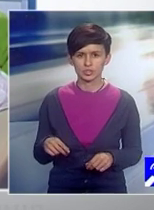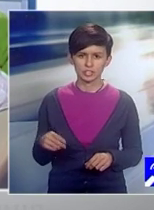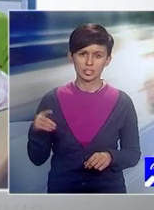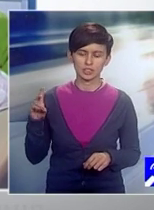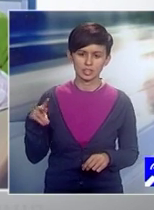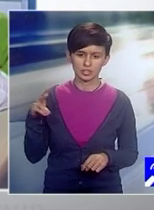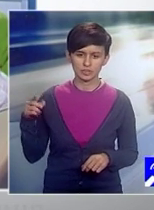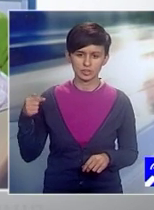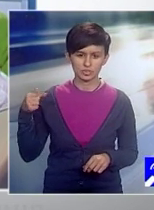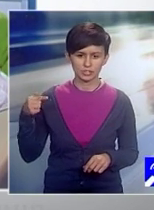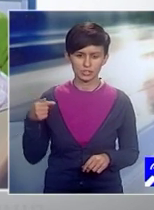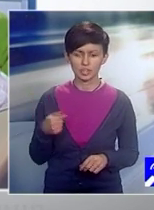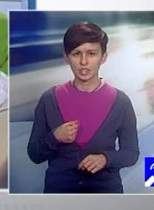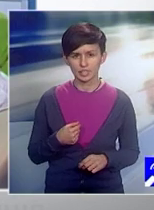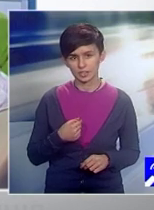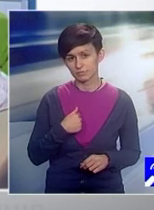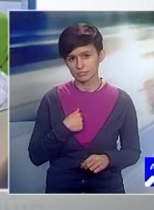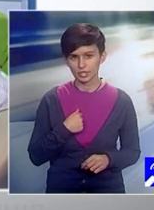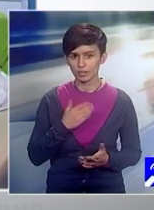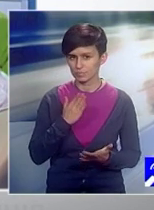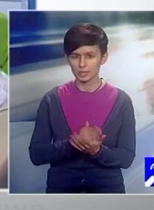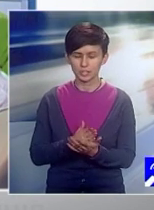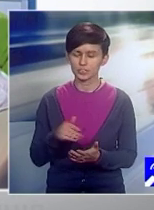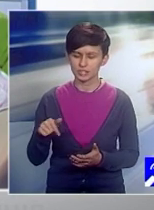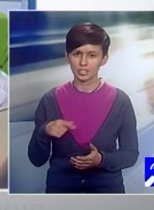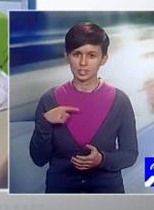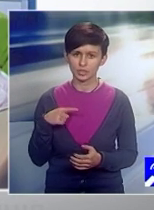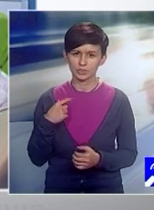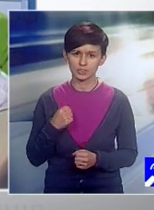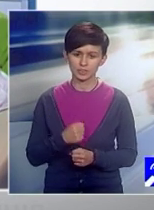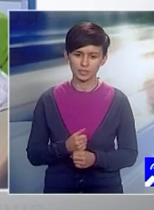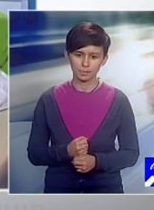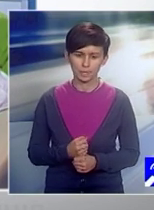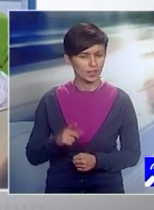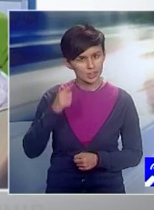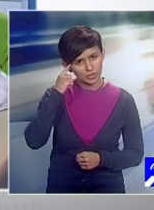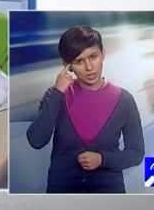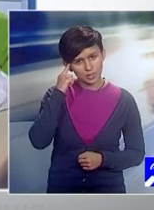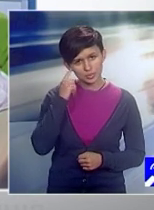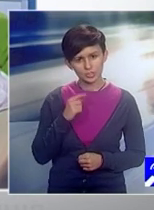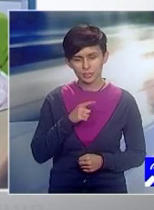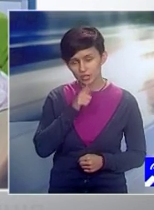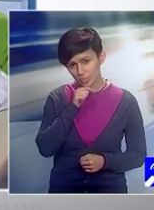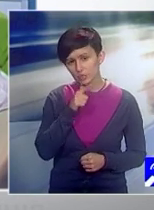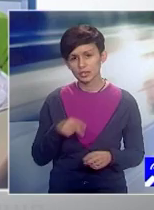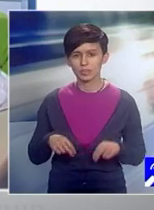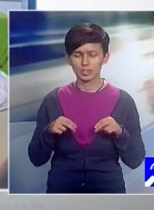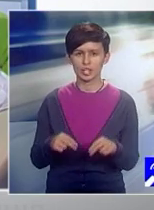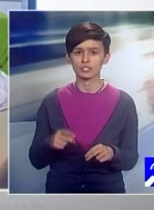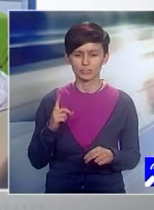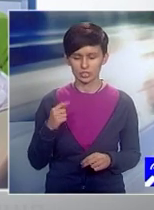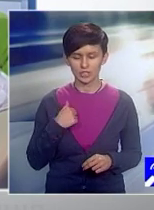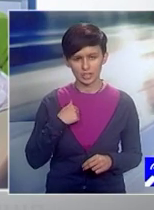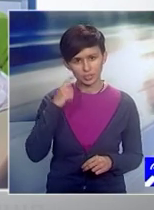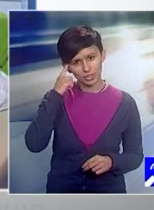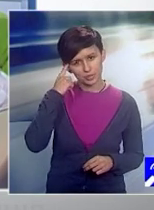zis, da, asta este, asta o să fie. N-am știut unde o să mă ducă drumul și cât de departe, dar am știut că îmi